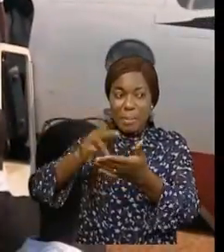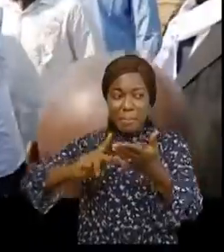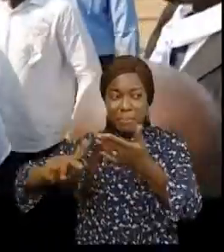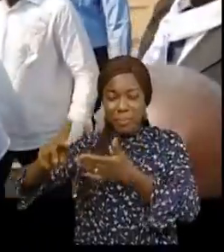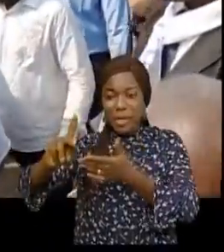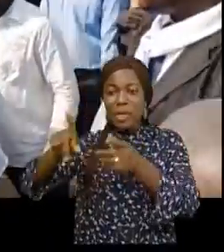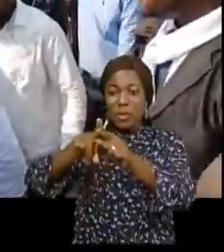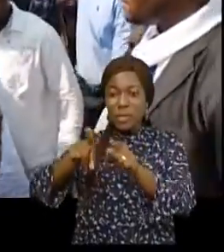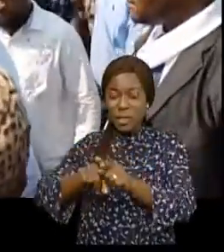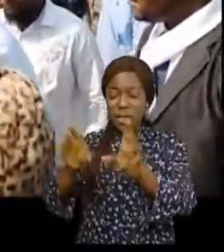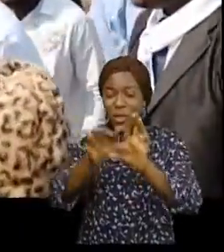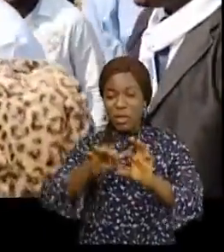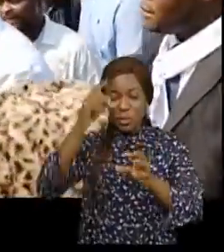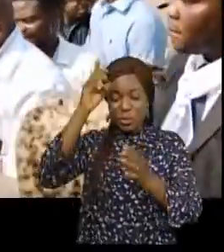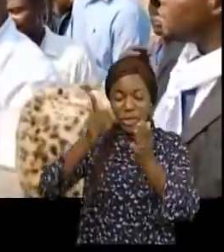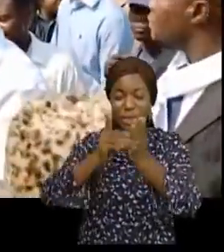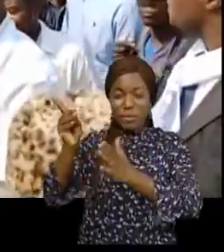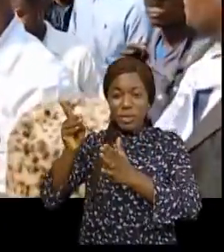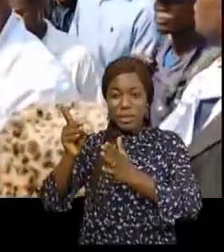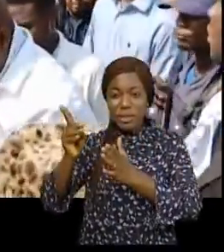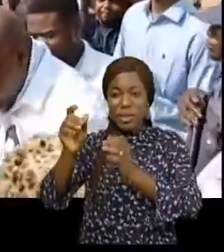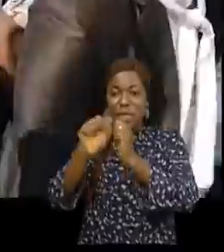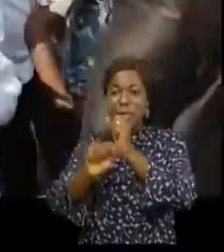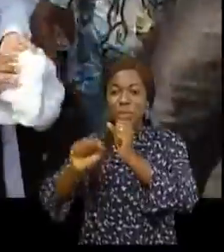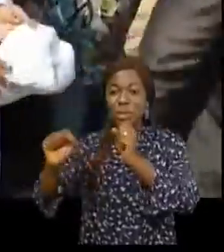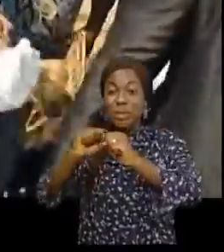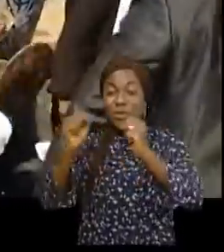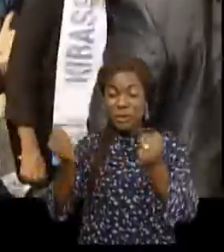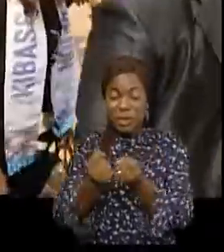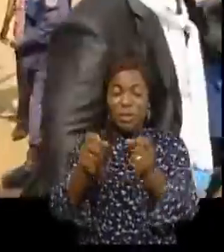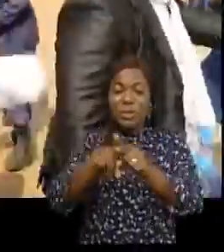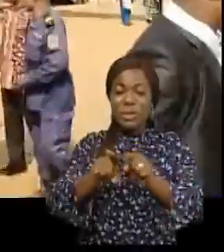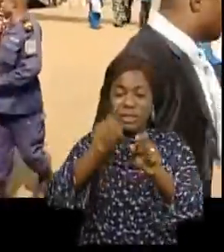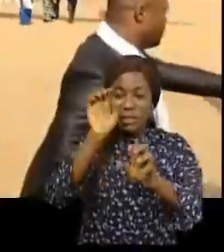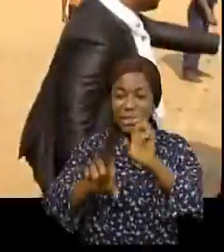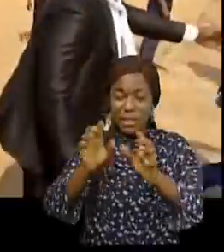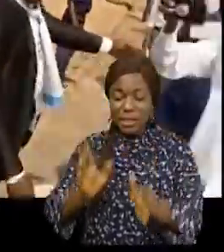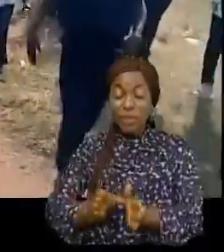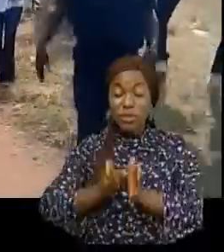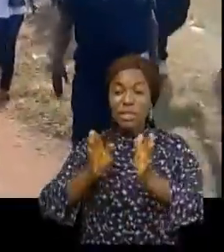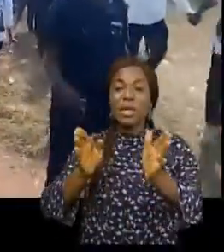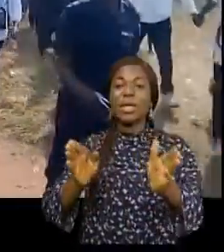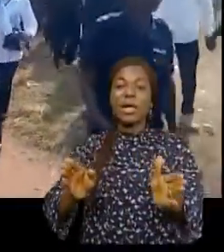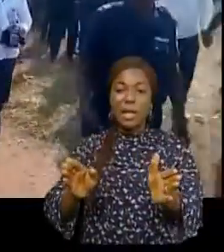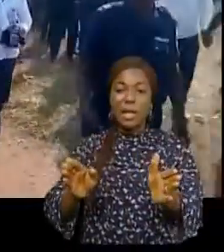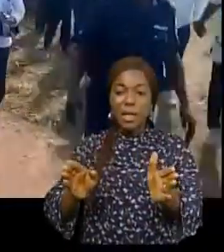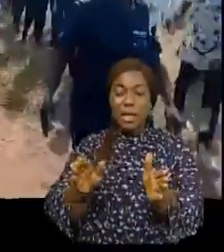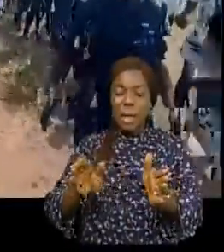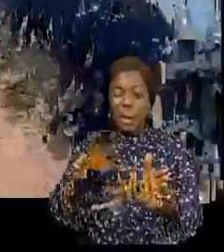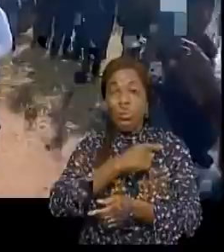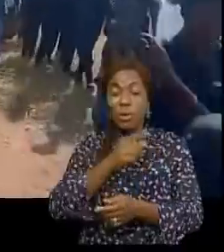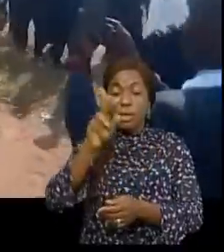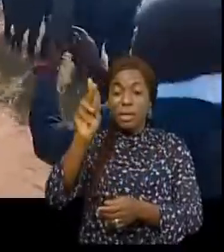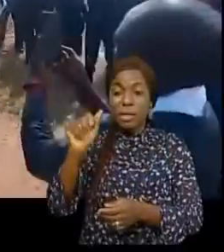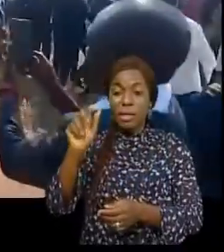démocratie et le progrès social font désormais bloc et constituent les leitmotiv du secrétaire général Séraphin Oumba KPP qui a foulé les sous de Kassai